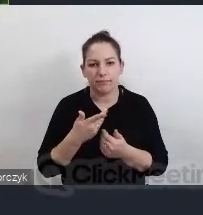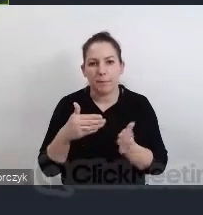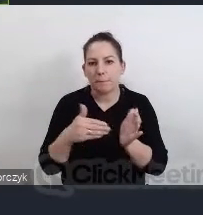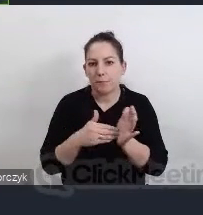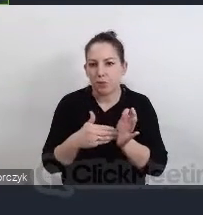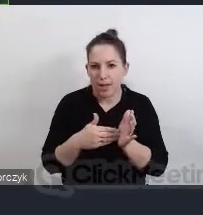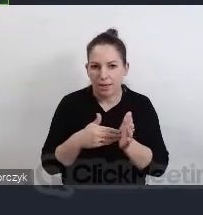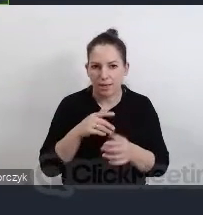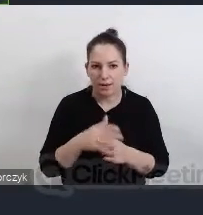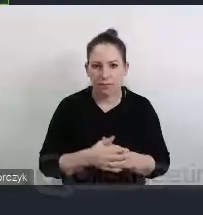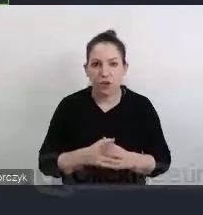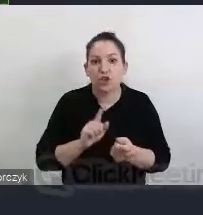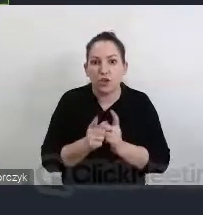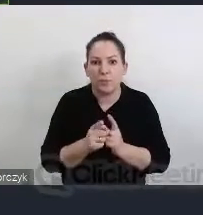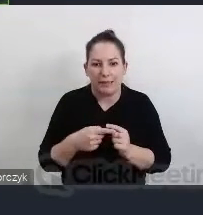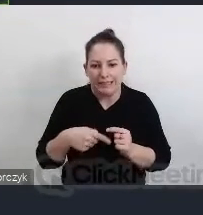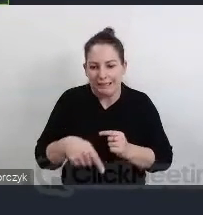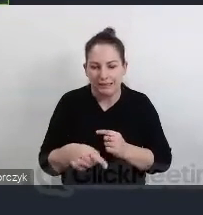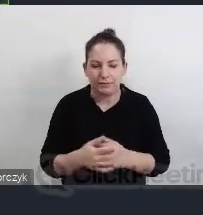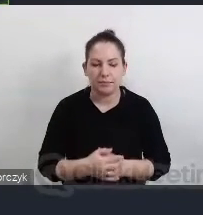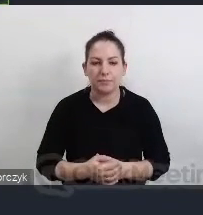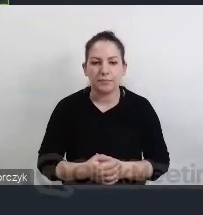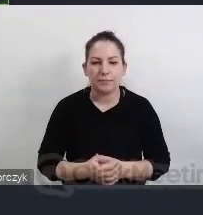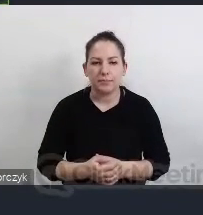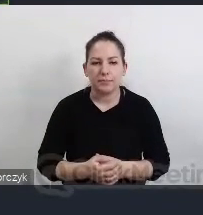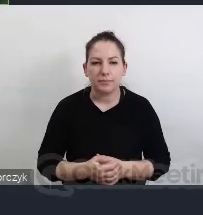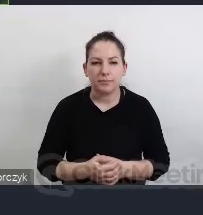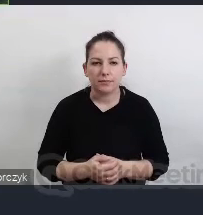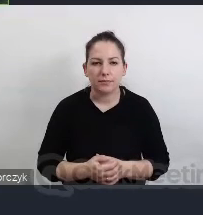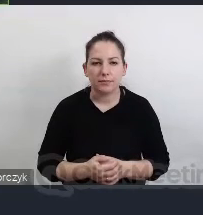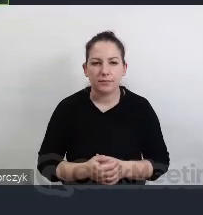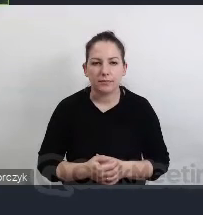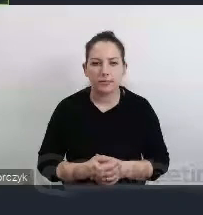przydatne, szybciej przydatne, tak?